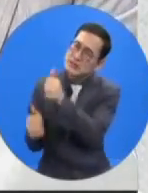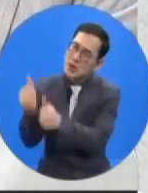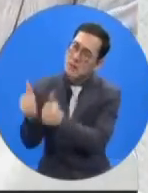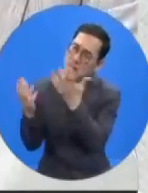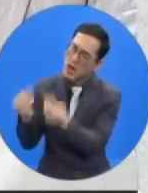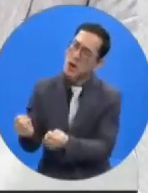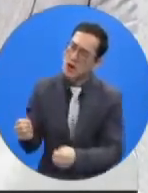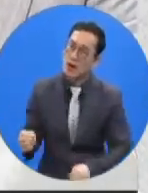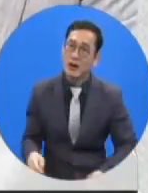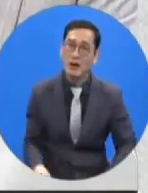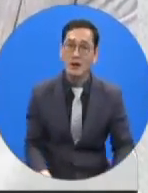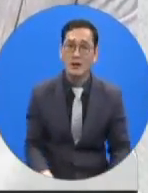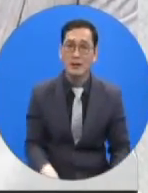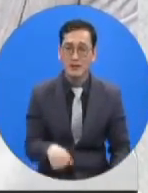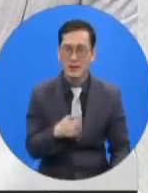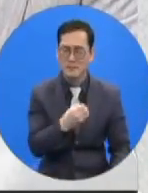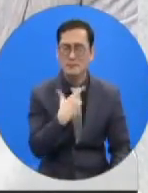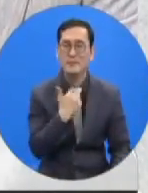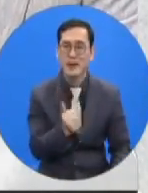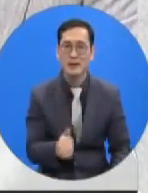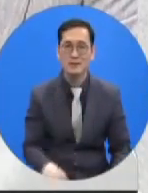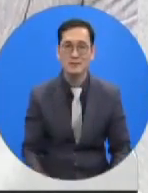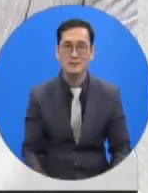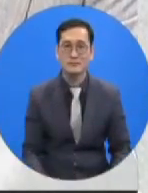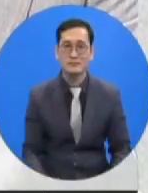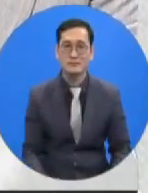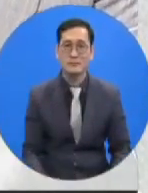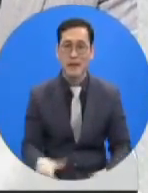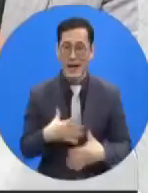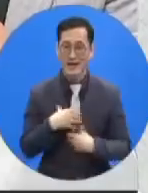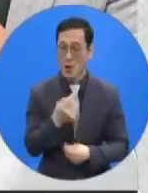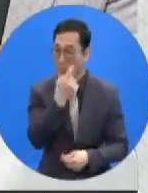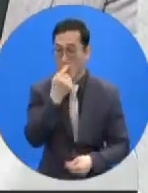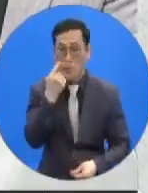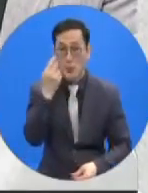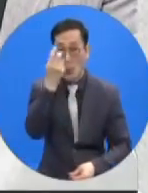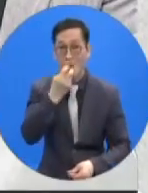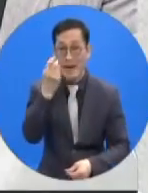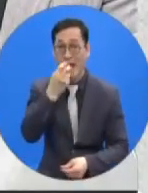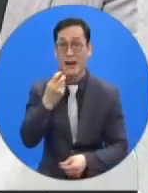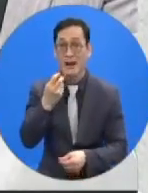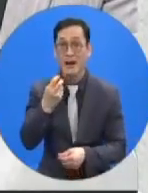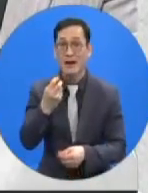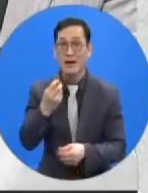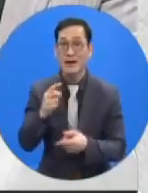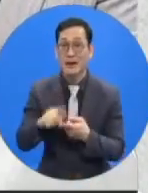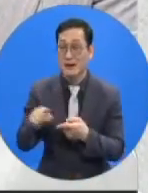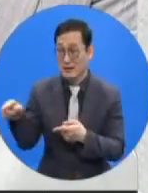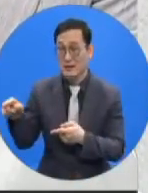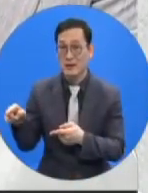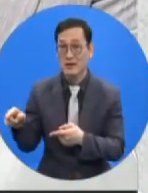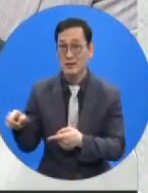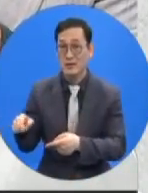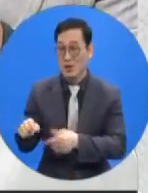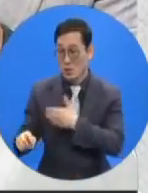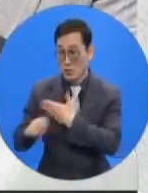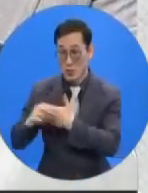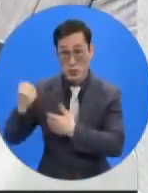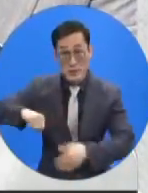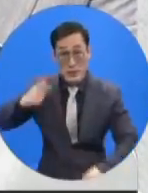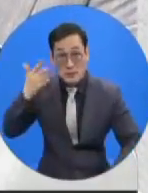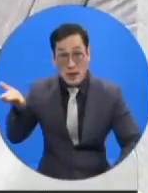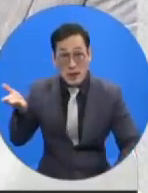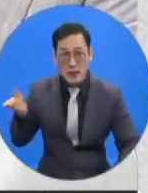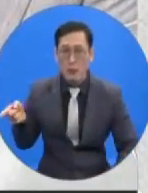우리가 미사일 쏘는 게 안보리 의결 위반입니까? 우리는 아니죠. 우리는 방어용. 전혀 상황이 다르잖아요. 저거는 이제 북한은 유엔